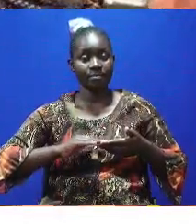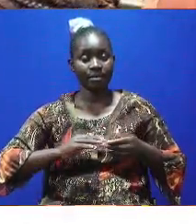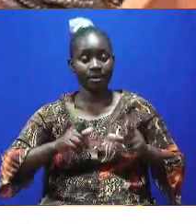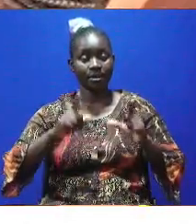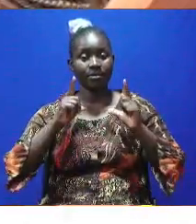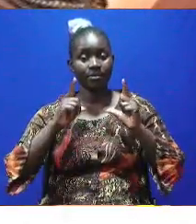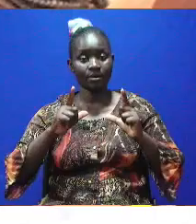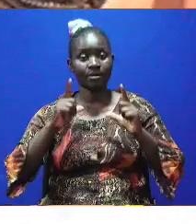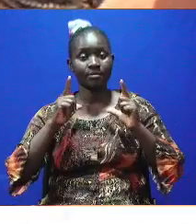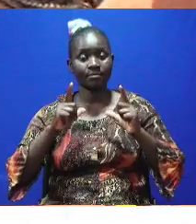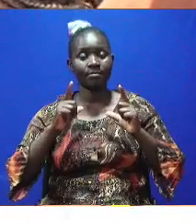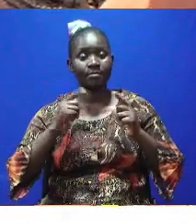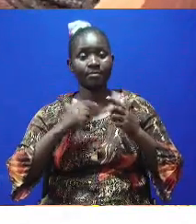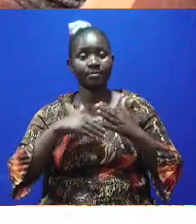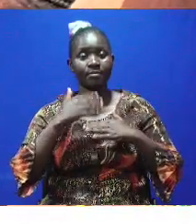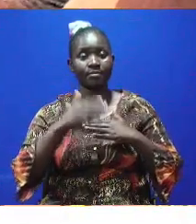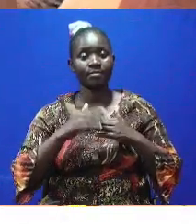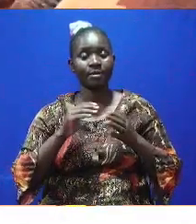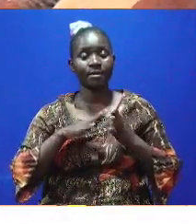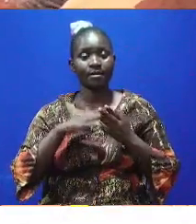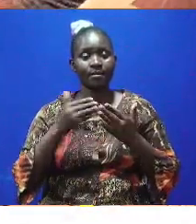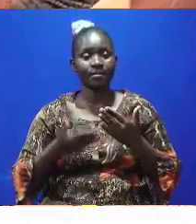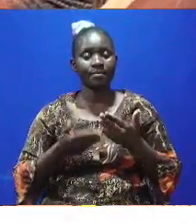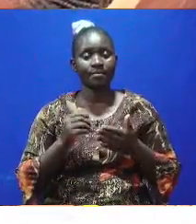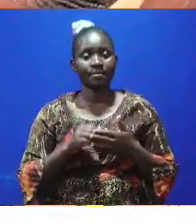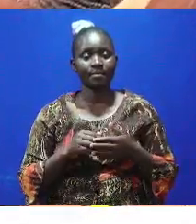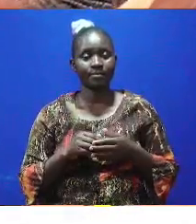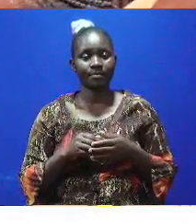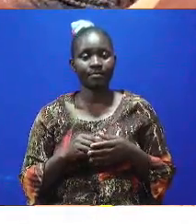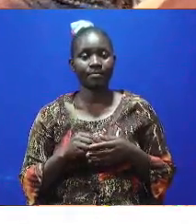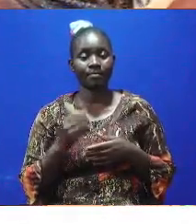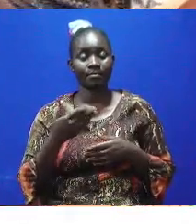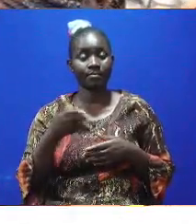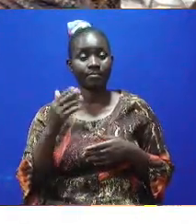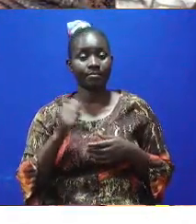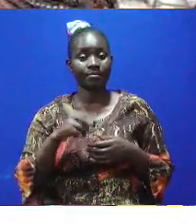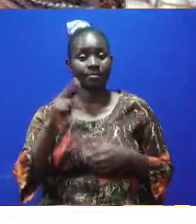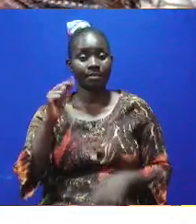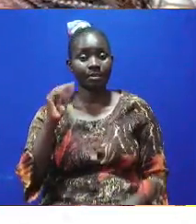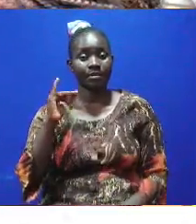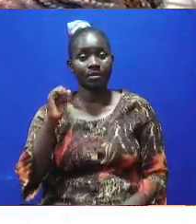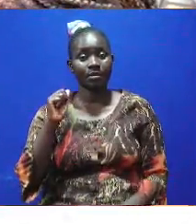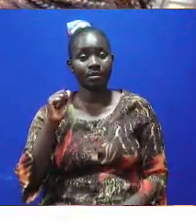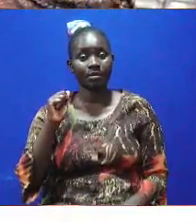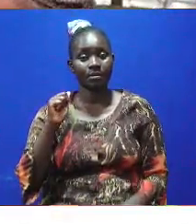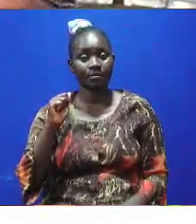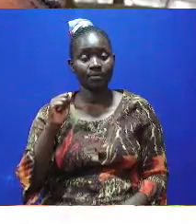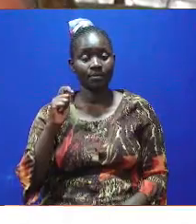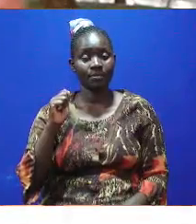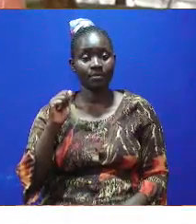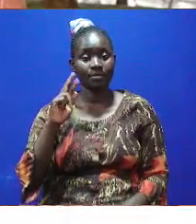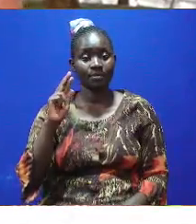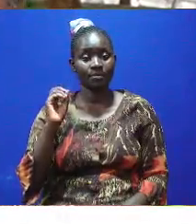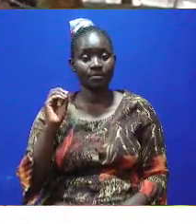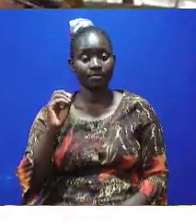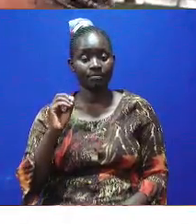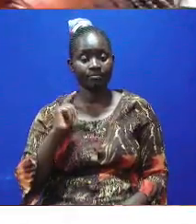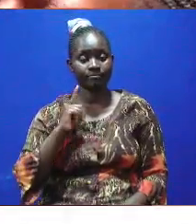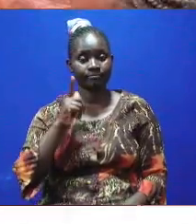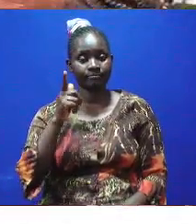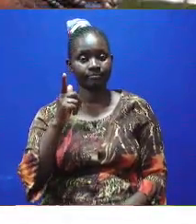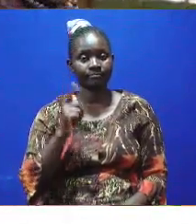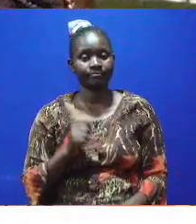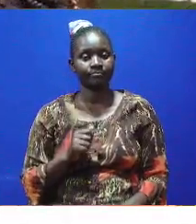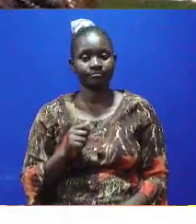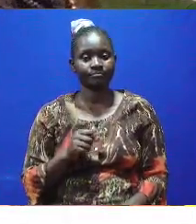hii akwari ambaye imeteremka chini, ilikuwa inatokelezea iko Nyamataro area kikuja Jokvila, ilikuwa inateremka kwenda chini na ile speed